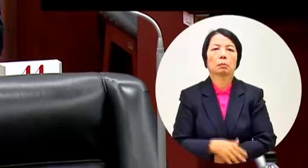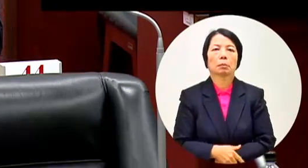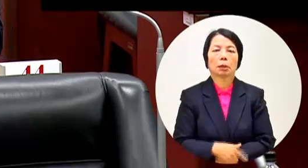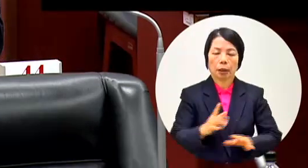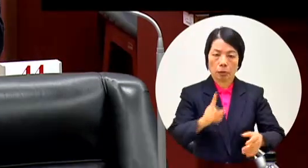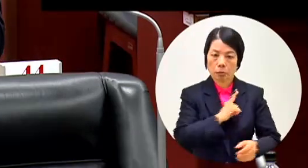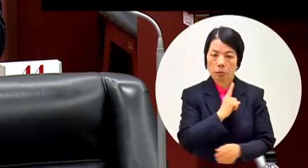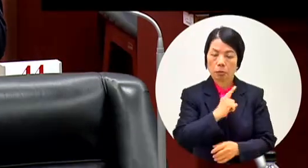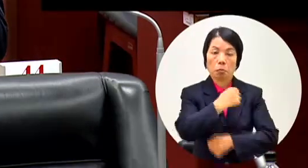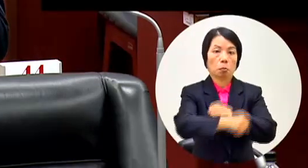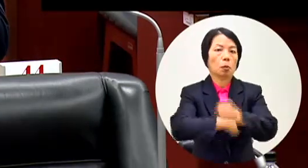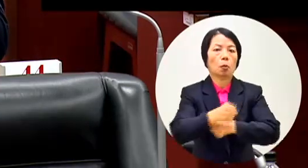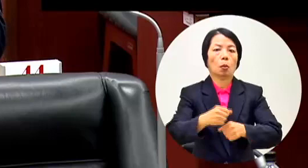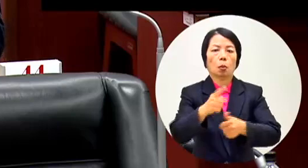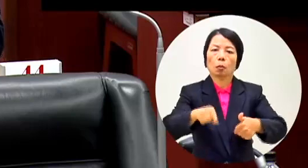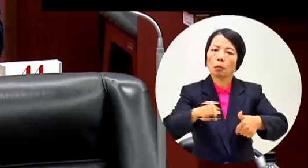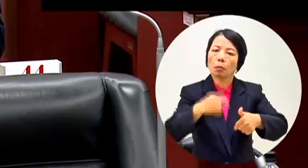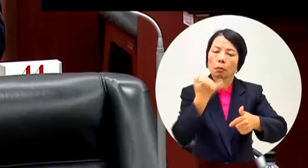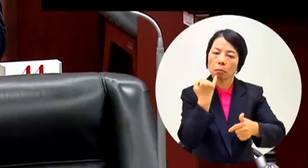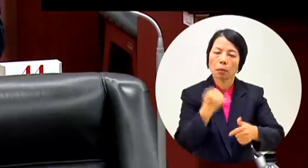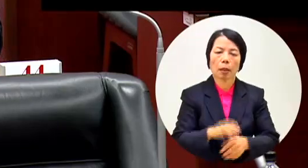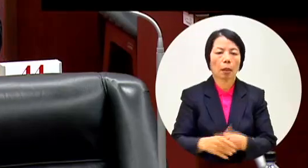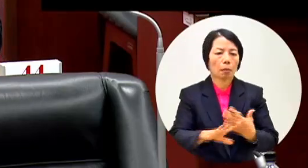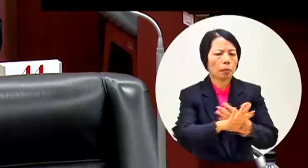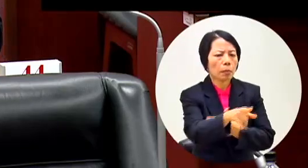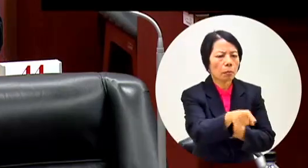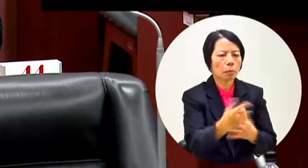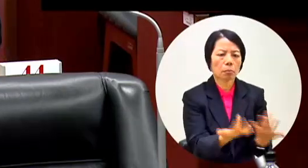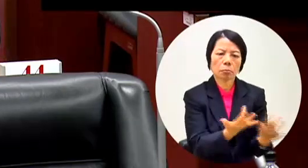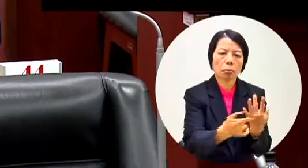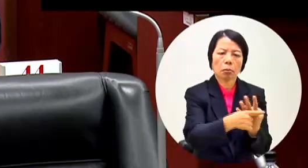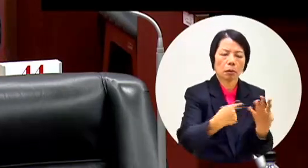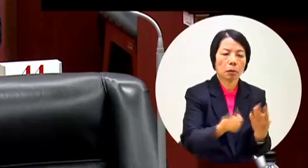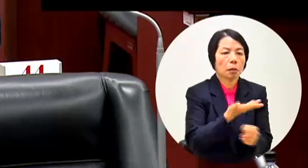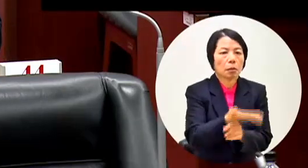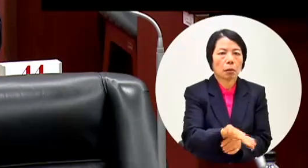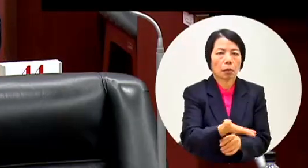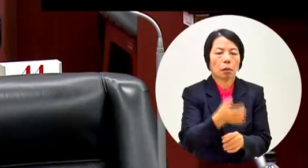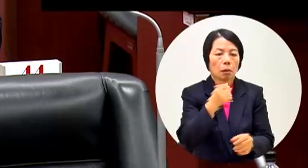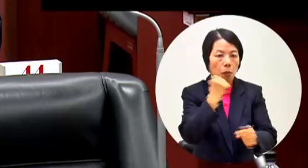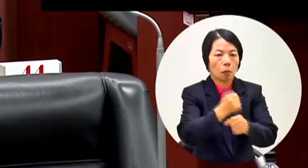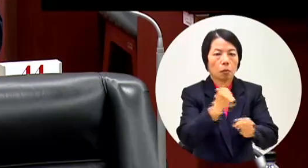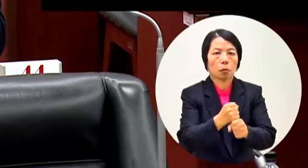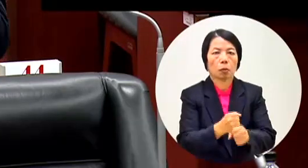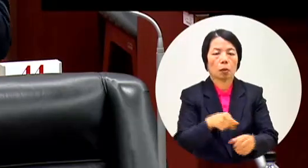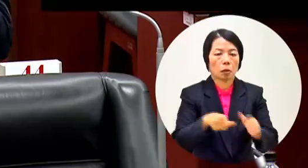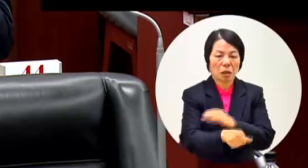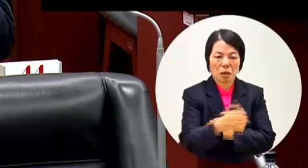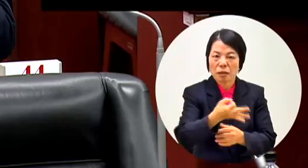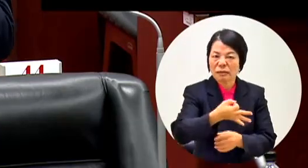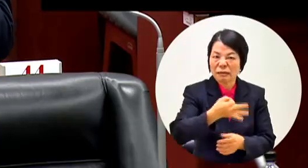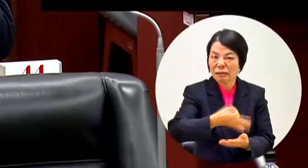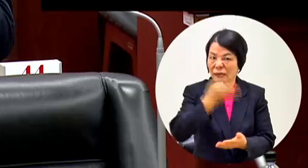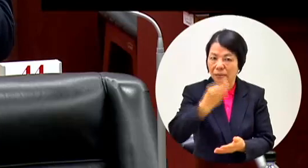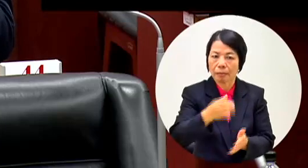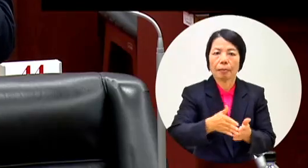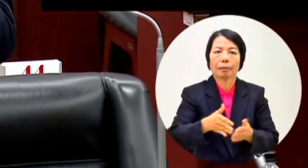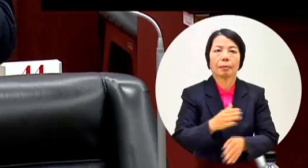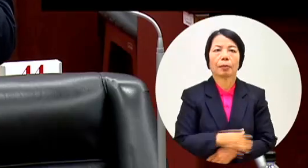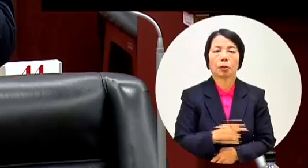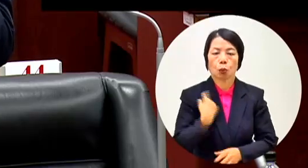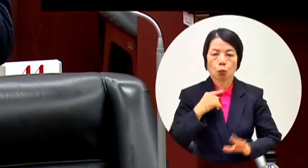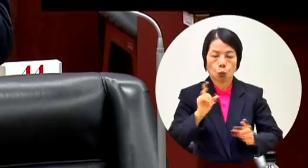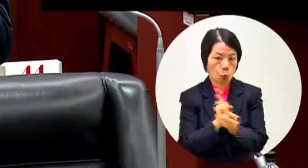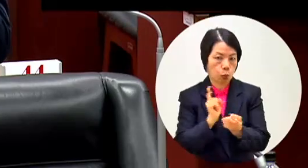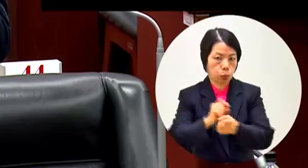可以带给我们就业，不是低薪呢？这个是在我们的招商非常重要的一个指标。 我请